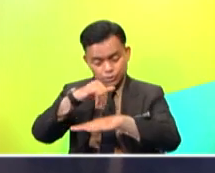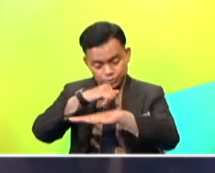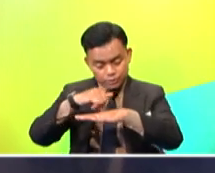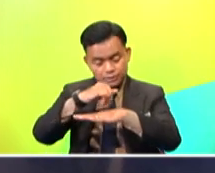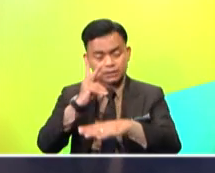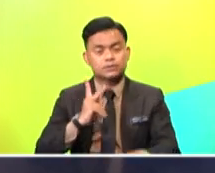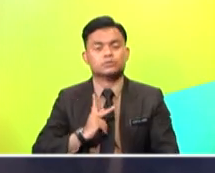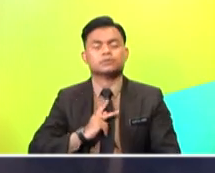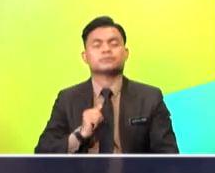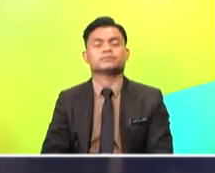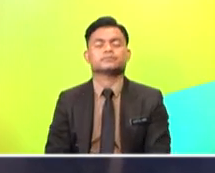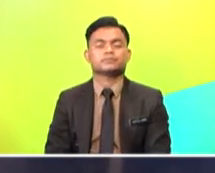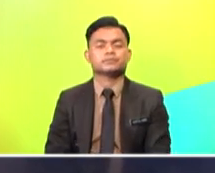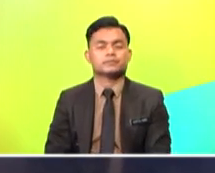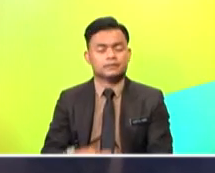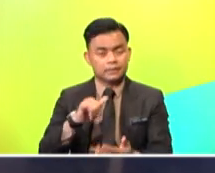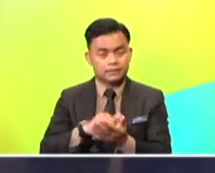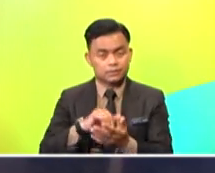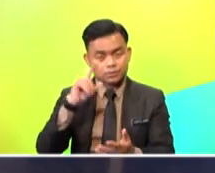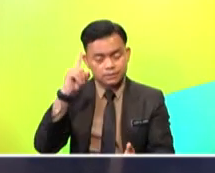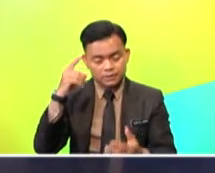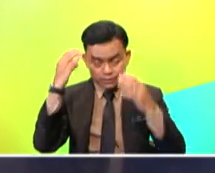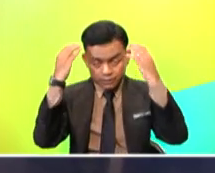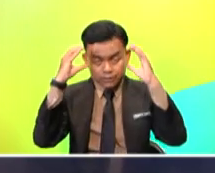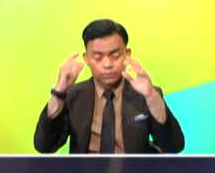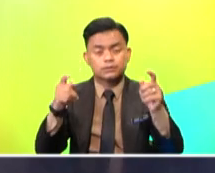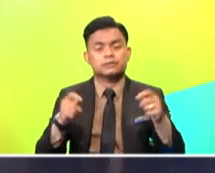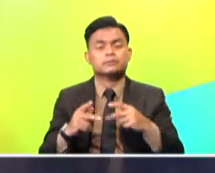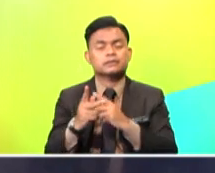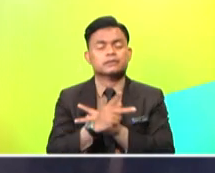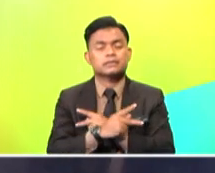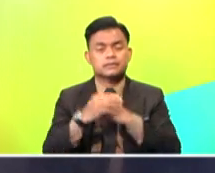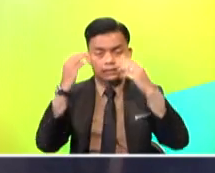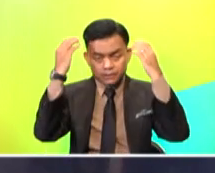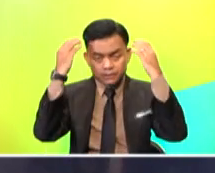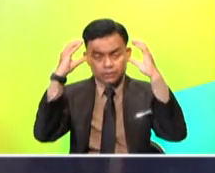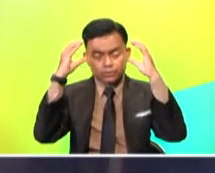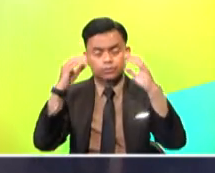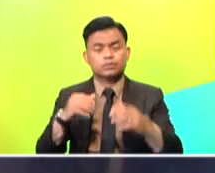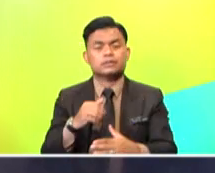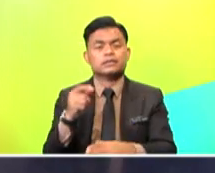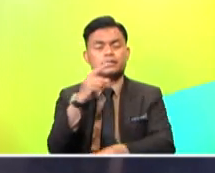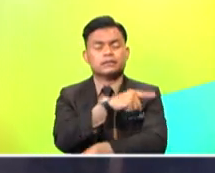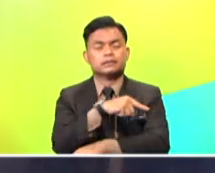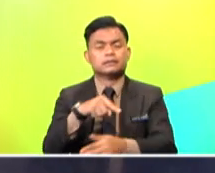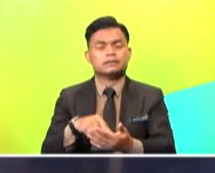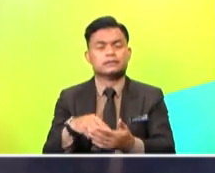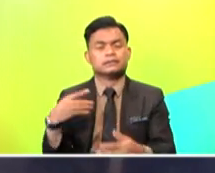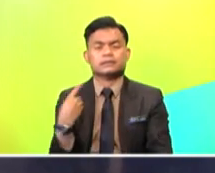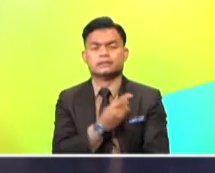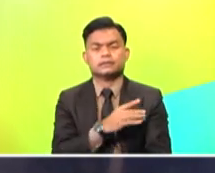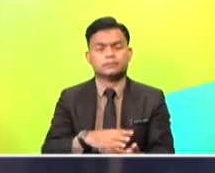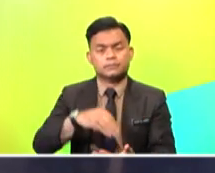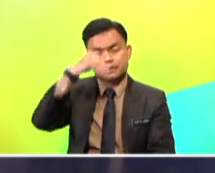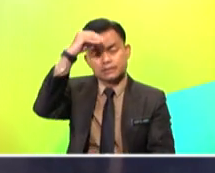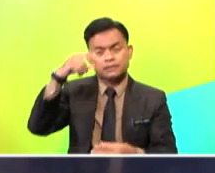Baik. Okay. Itu saja cikgu, ya? Ya, betul. Baik, terima kasih cikgu atas pembelajaran kita hari ini. Kita belajar mengenai rumah impian